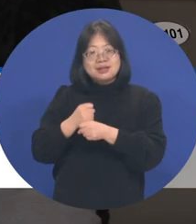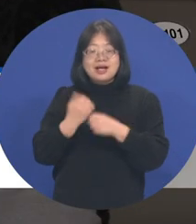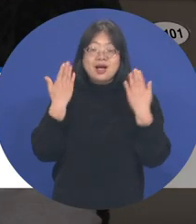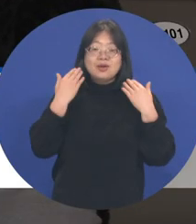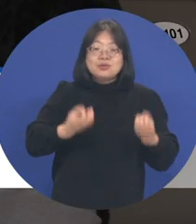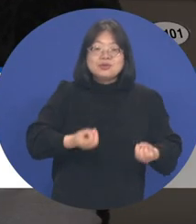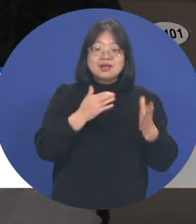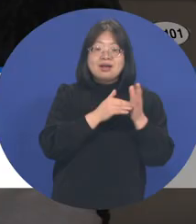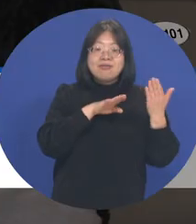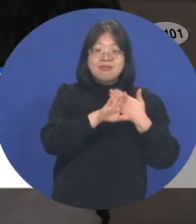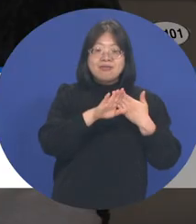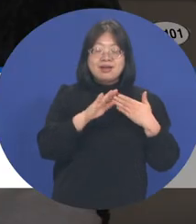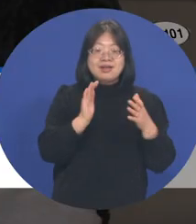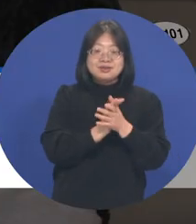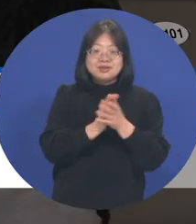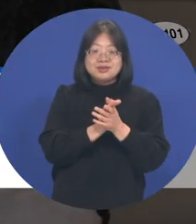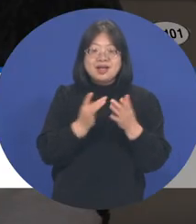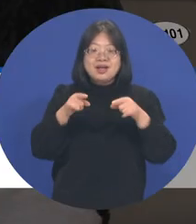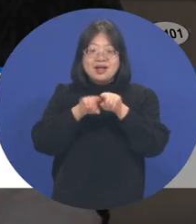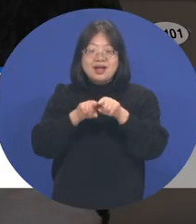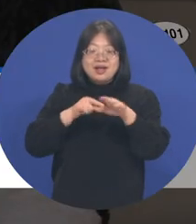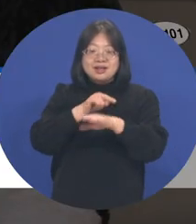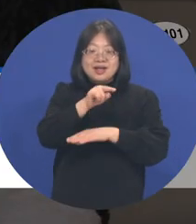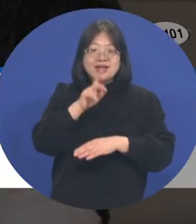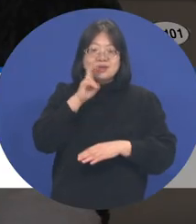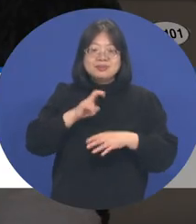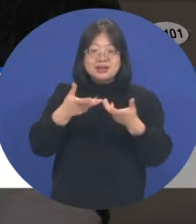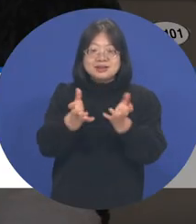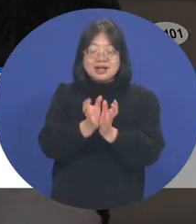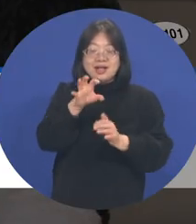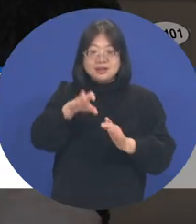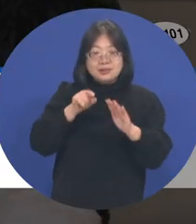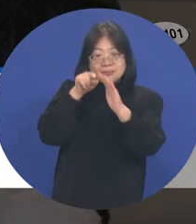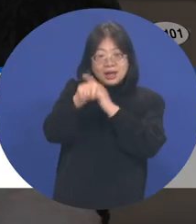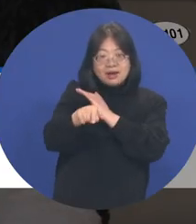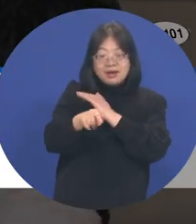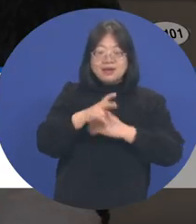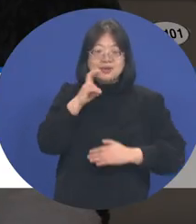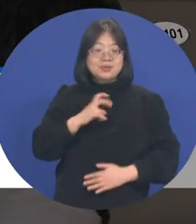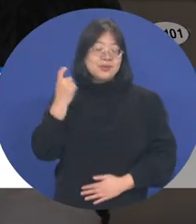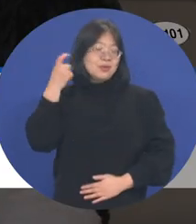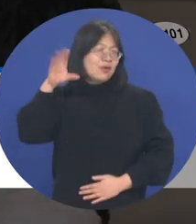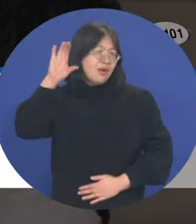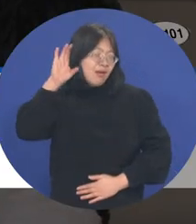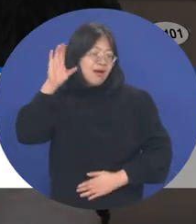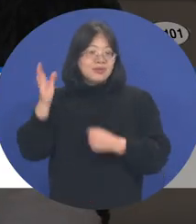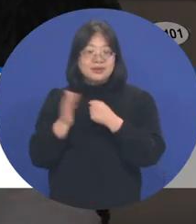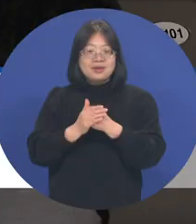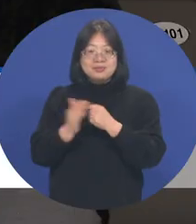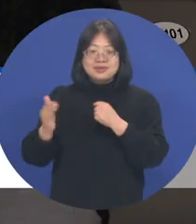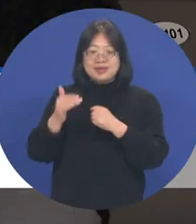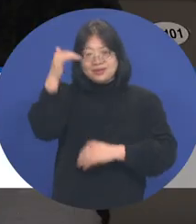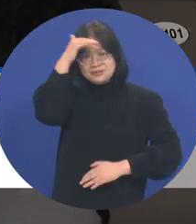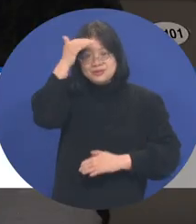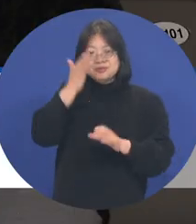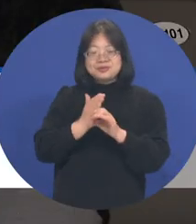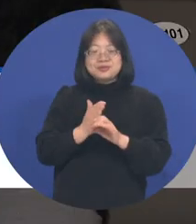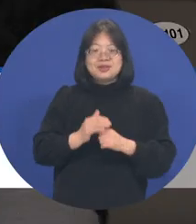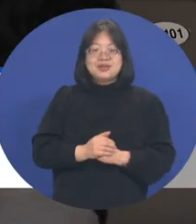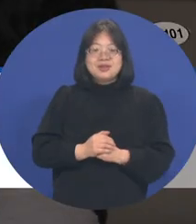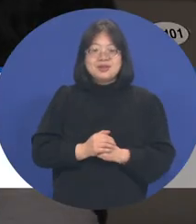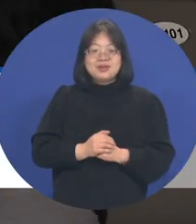축제 끝나고 친구들이랑 야외 음악당 왔는데 노래소리가 들려서 보게